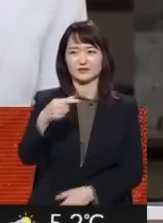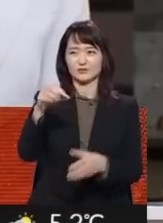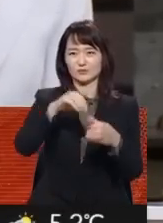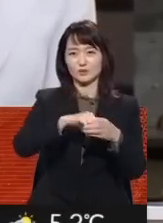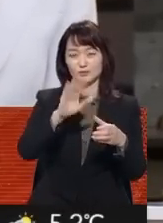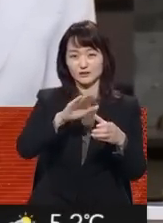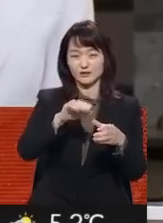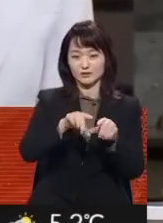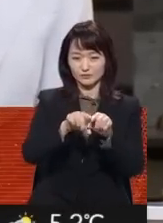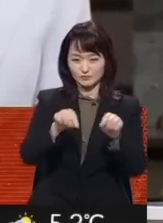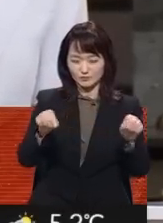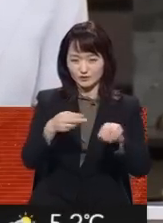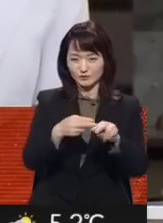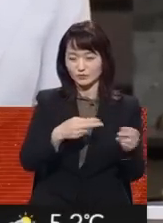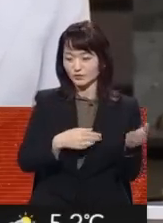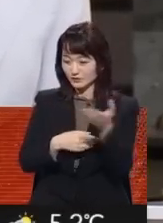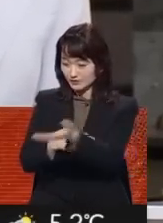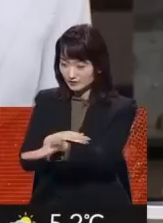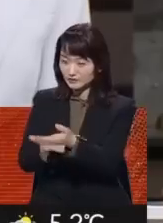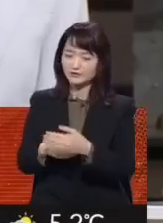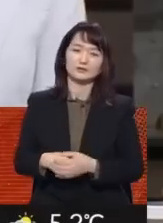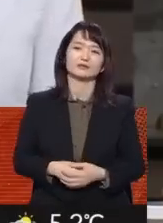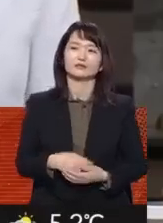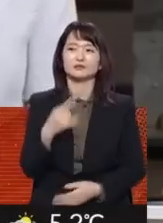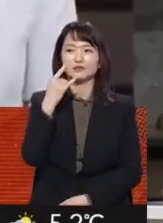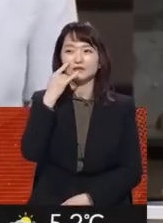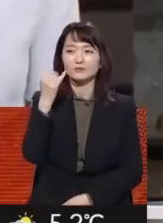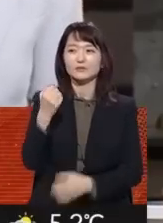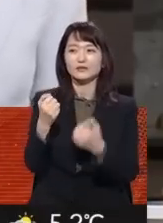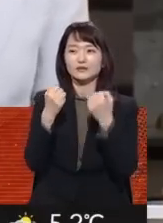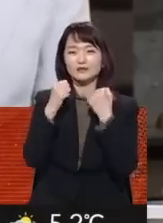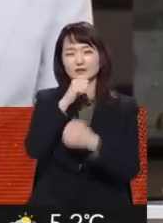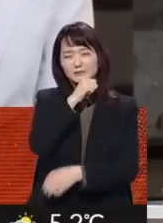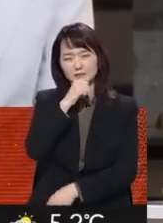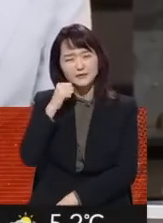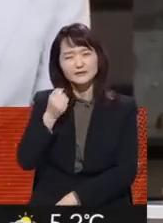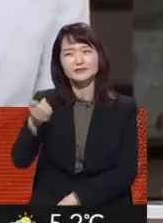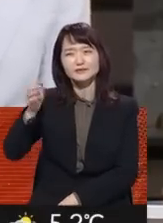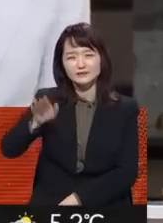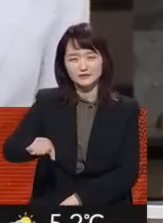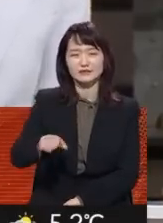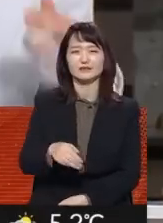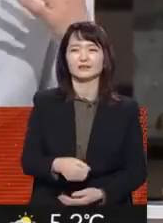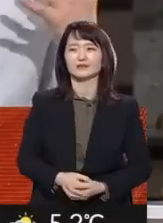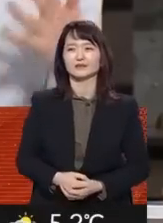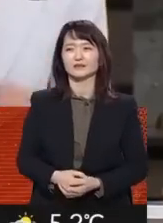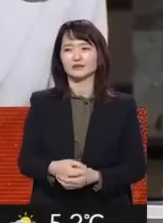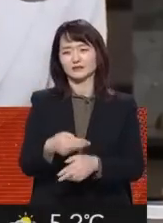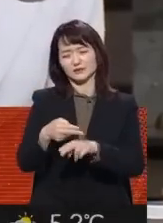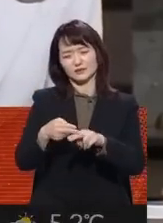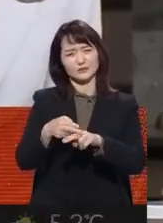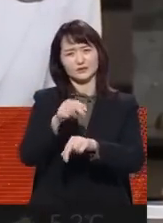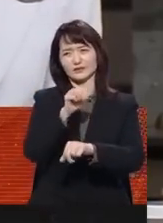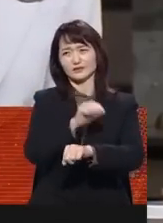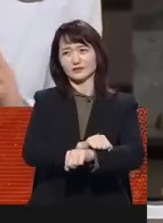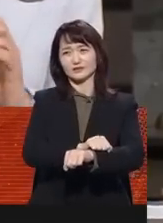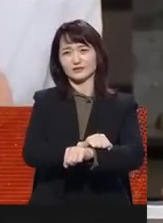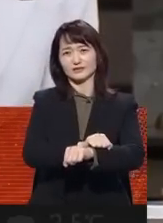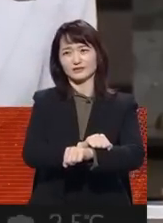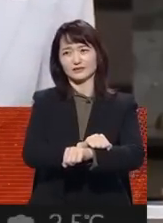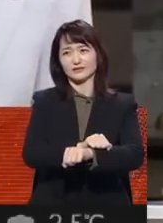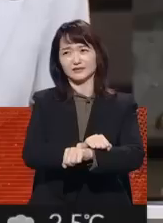아 또 엄마의 맛 건강한 맛이라고 얘기를 하는데 정말 요리를 뭐 잘해서